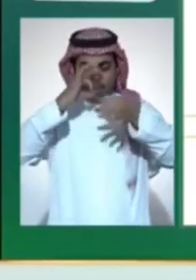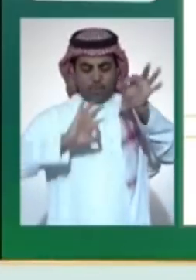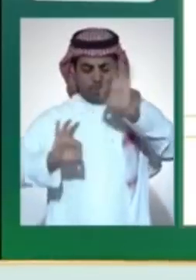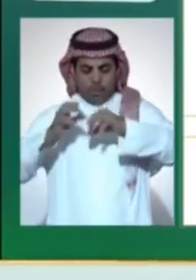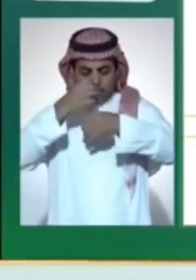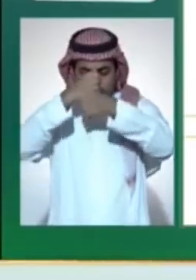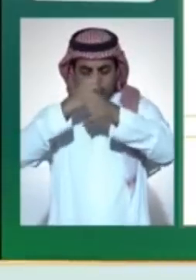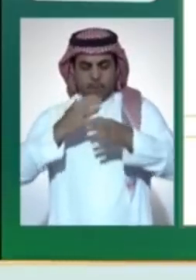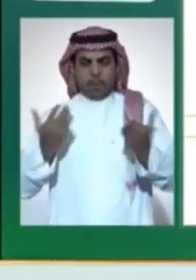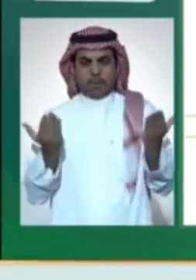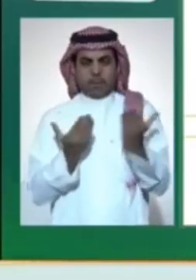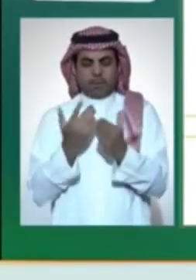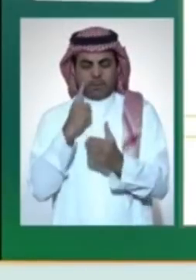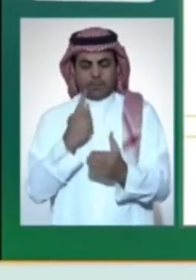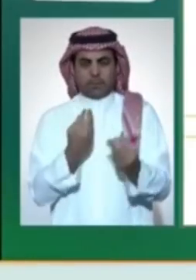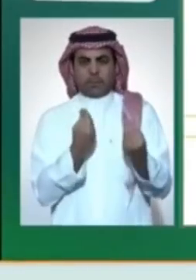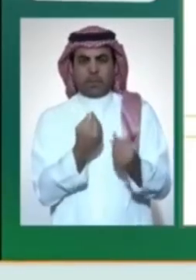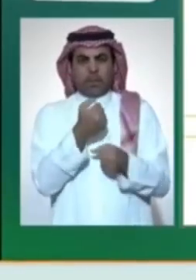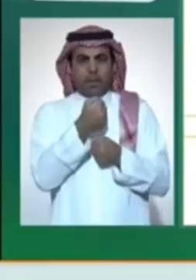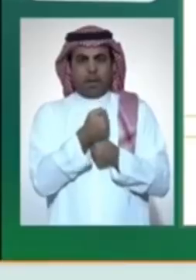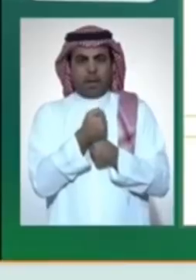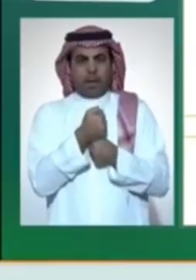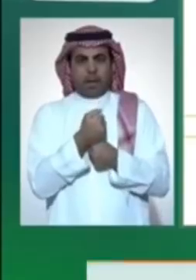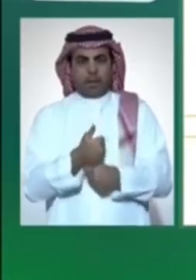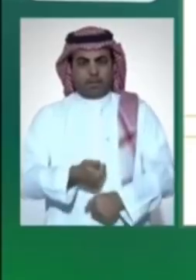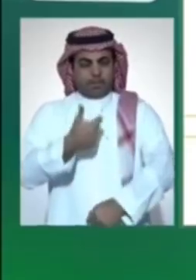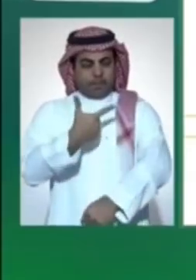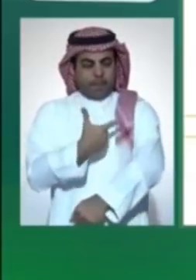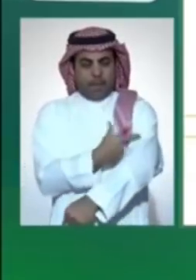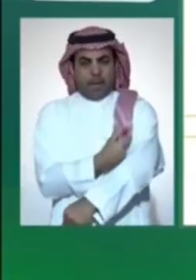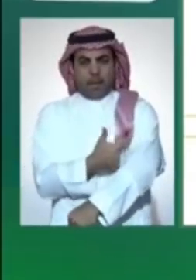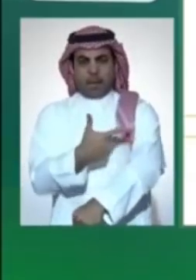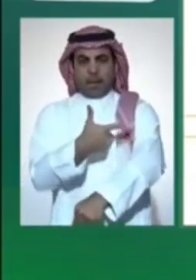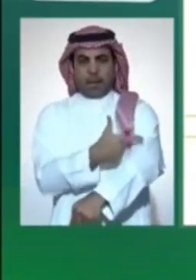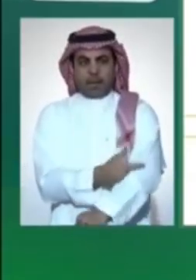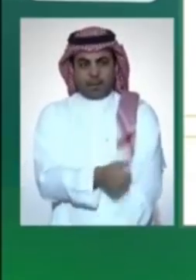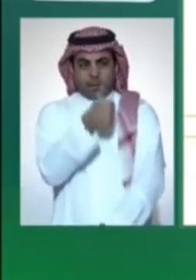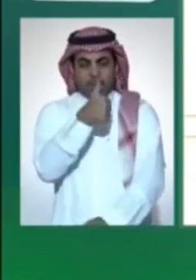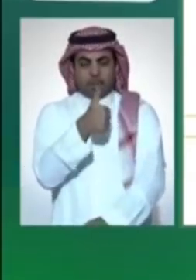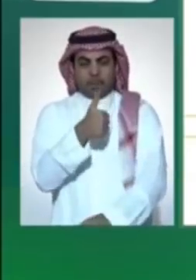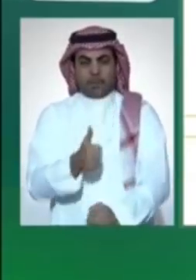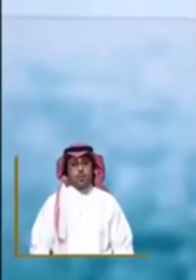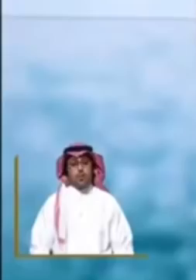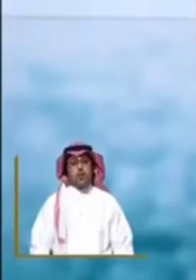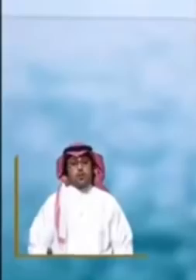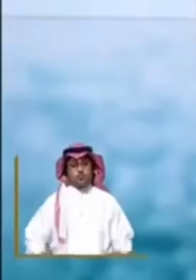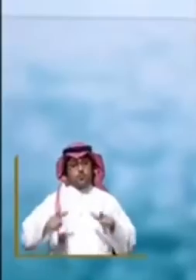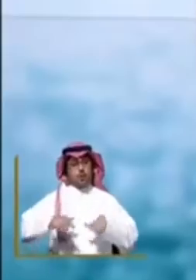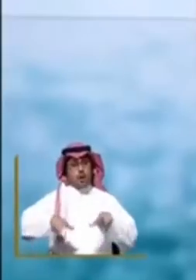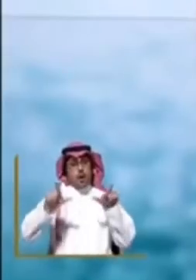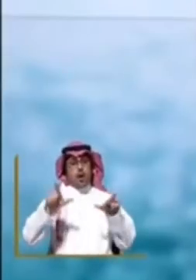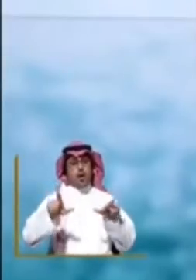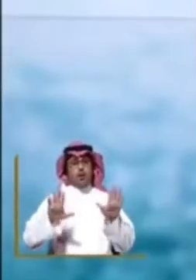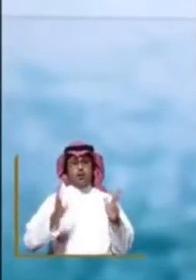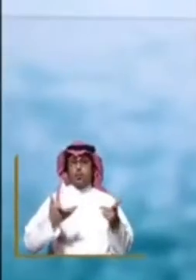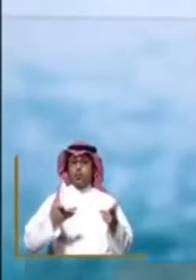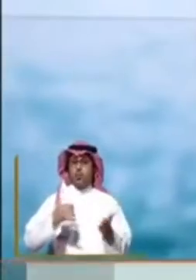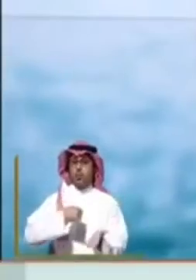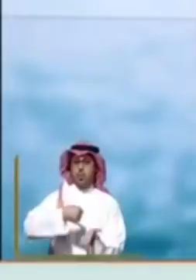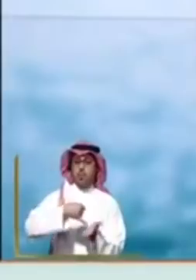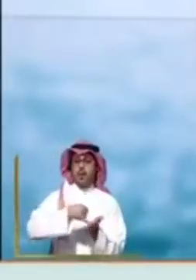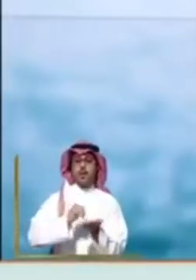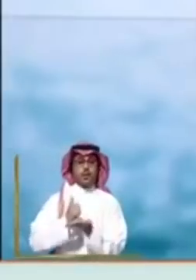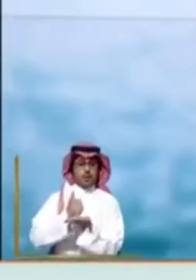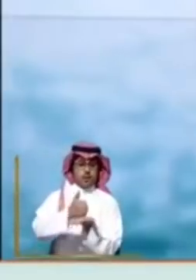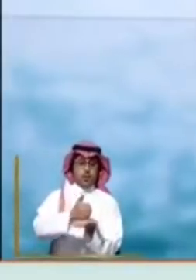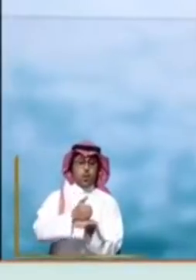إيجاد لقاحات. نسأل الله أن يصل العلم فعلا إلى لقاح ناجع يمكن من التحكم فيه. وفي غضون ذلك، أعلن